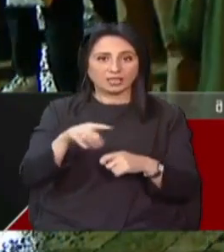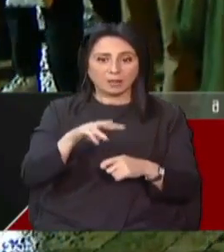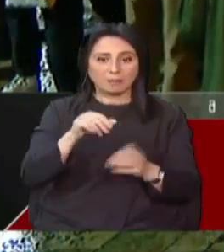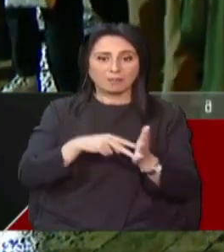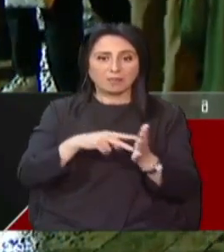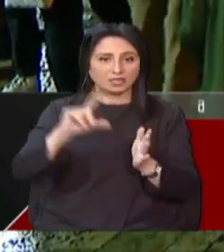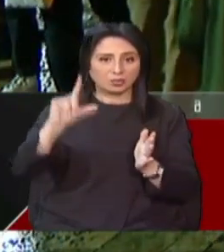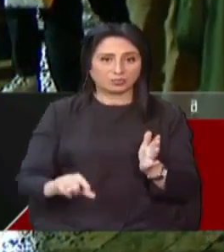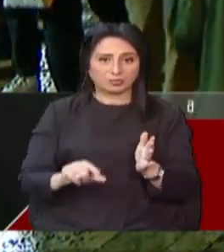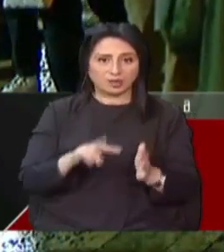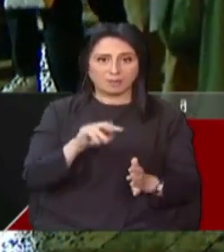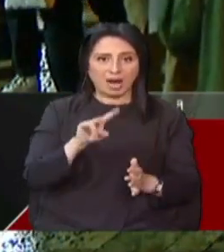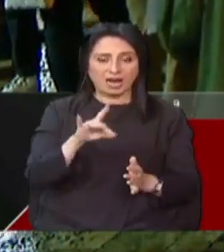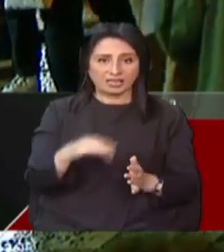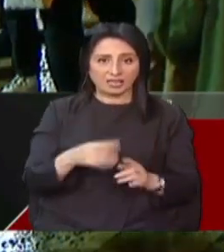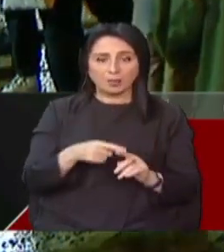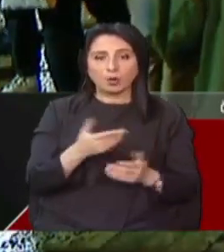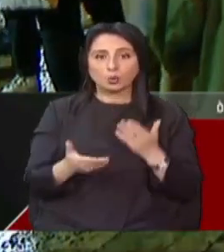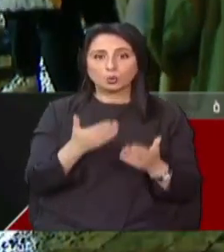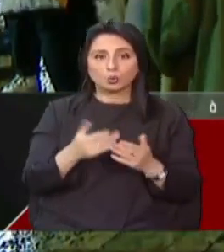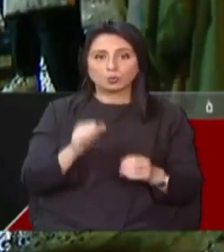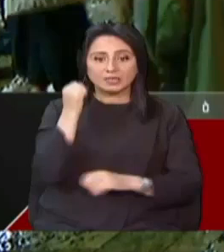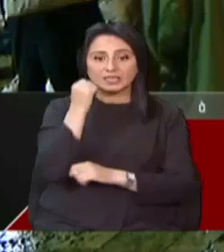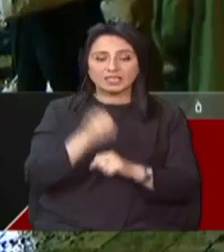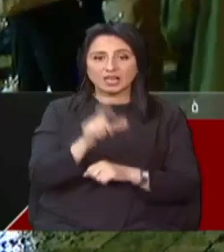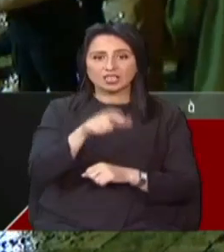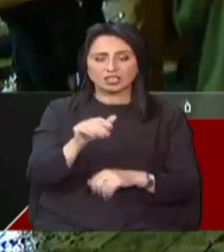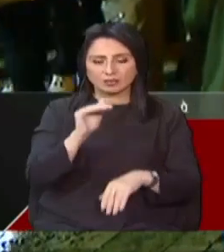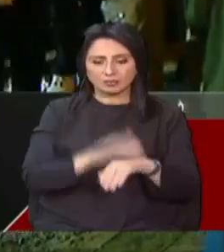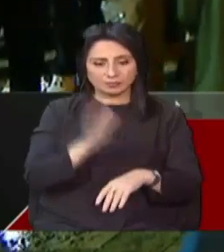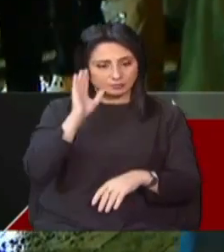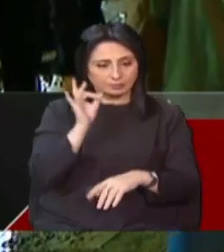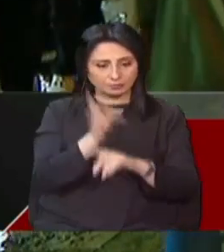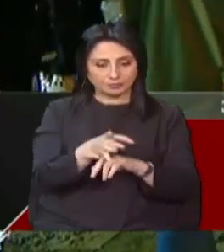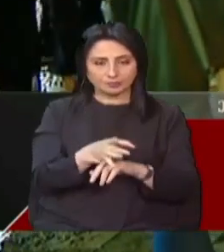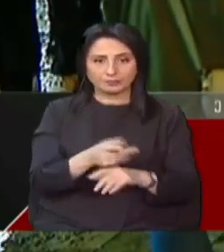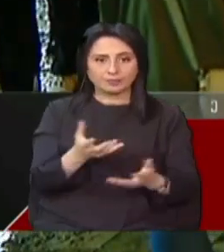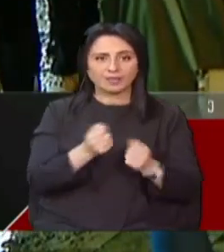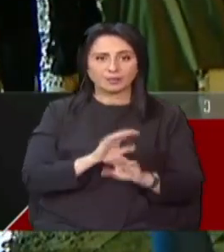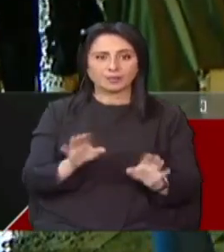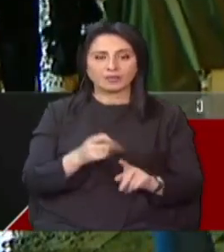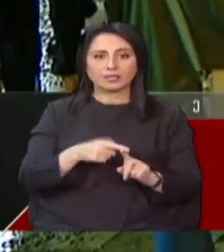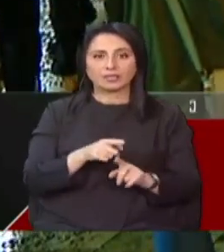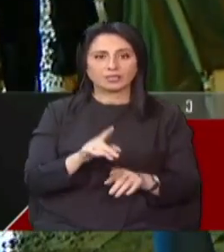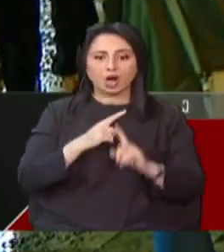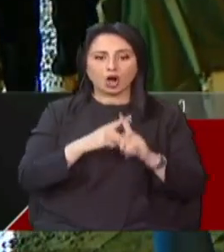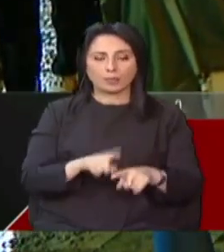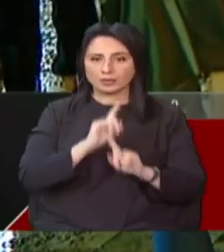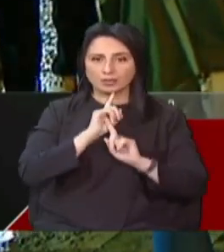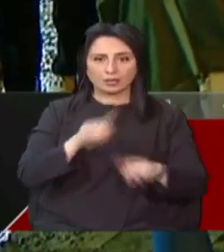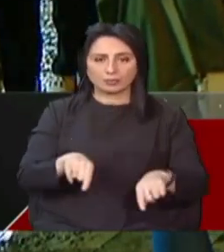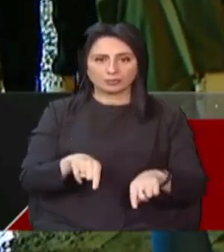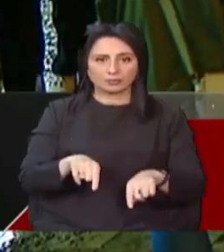ფასი არის გაუფასურებული მსოფლიო მასშტაბით, თუმცა მაღაროელებისთვის ეს არგუმენტი არის მიუღებელი და ისინი ფაქტობრივად უკომპრომისოები